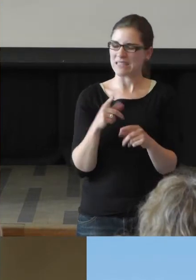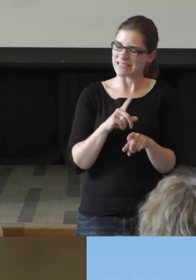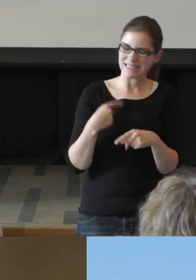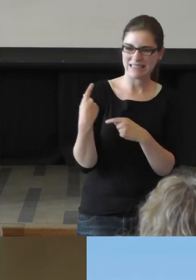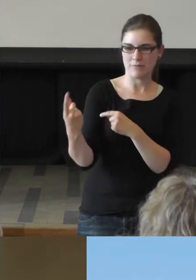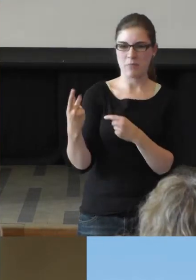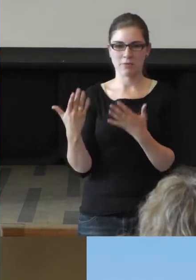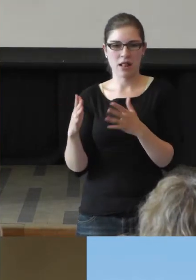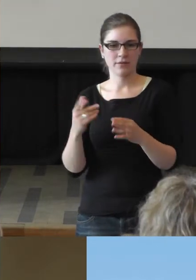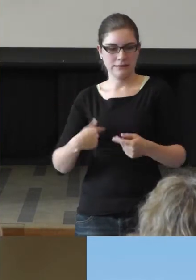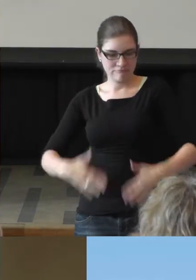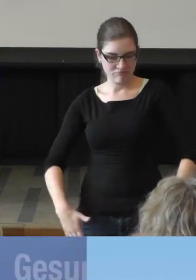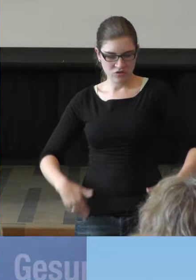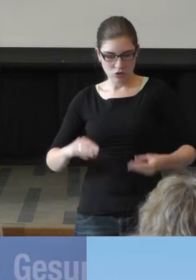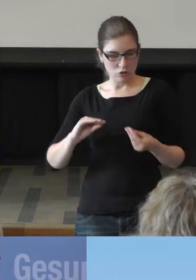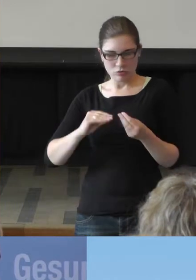Gangunsicherheit.